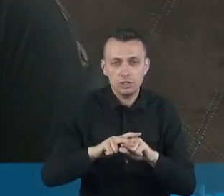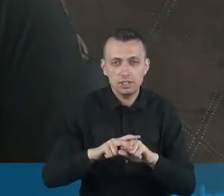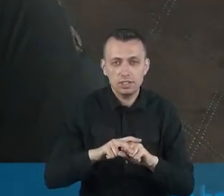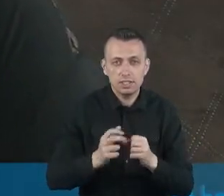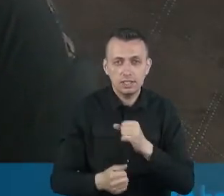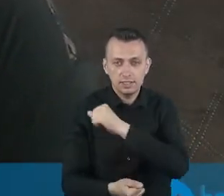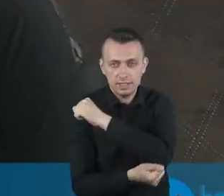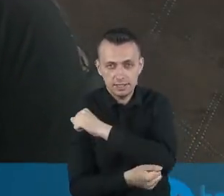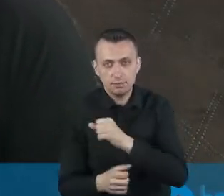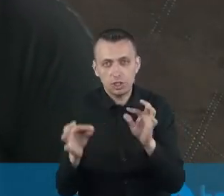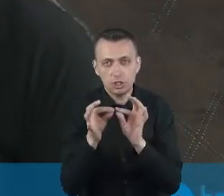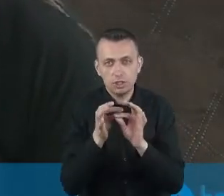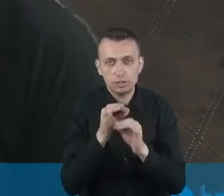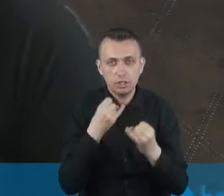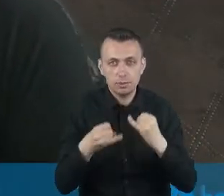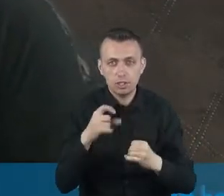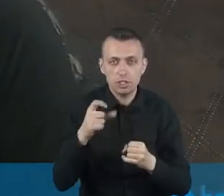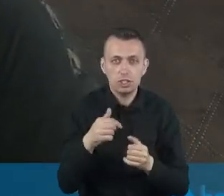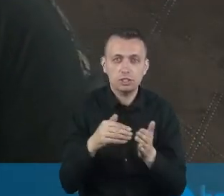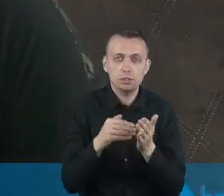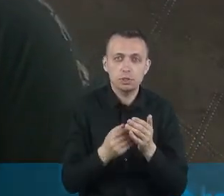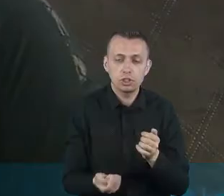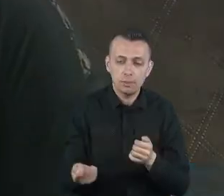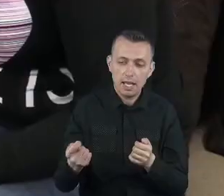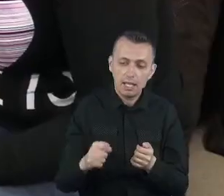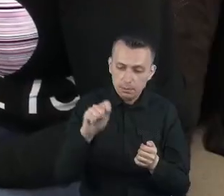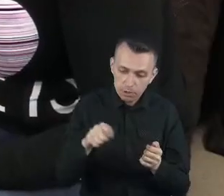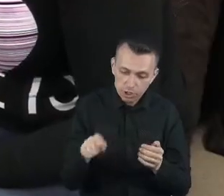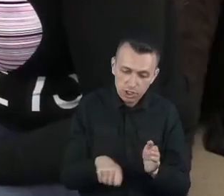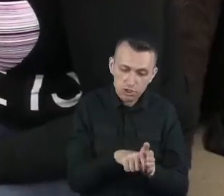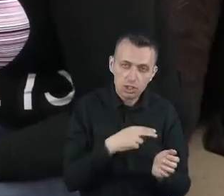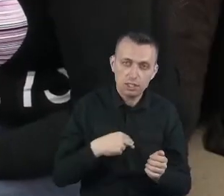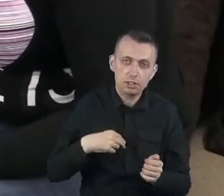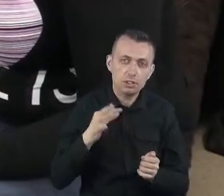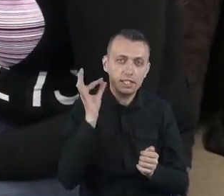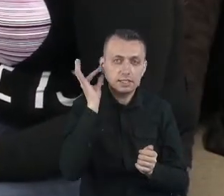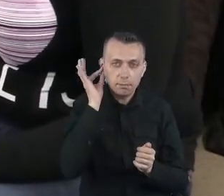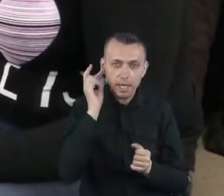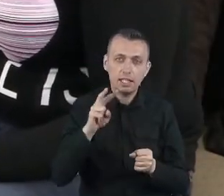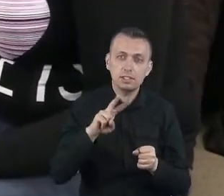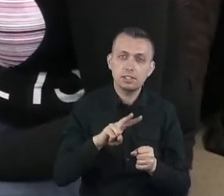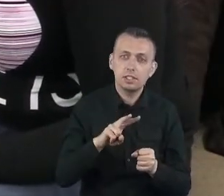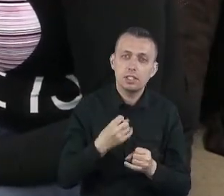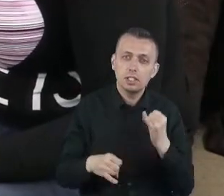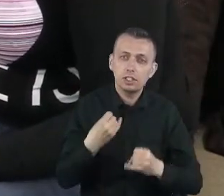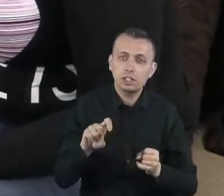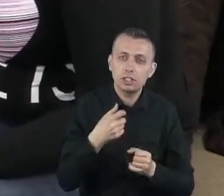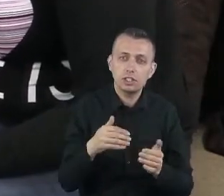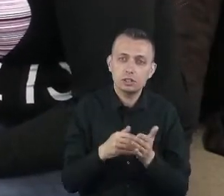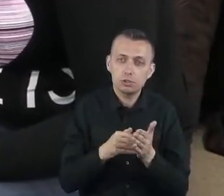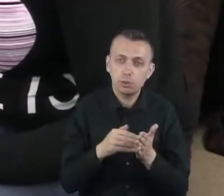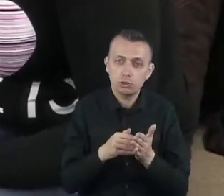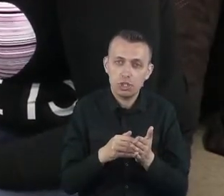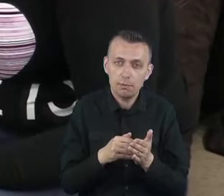kontaktujemy się, jeżeli coś potrzeba. Przyjeżdża do nas pani, koordynator. Kontaktujemy się również z panią Ewą Wypych, jeżeli coś